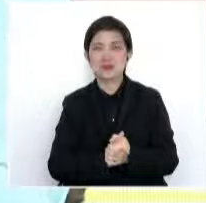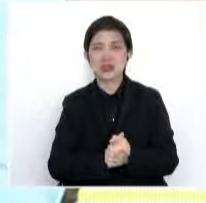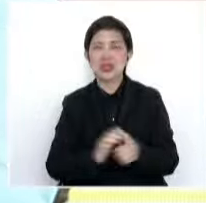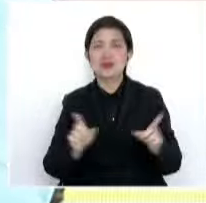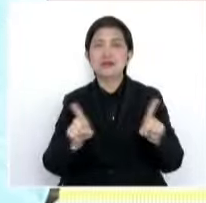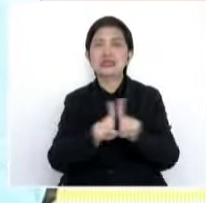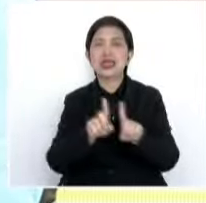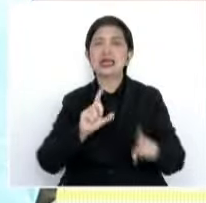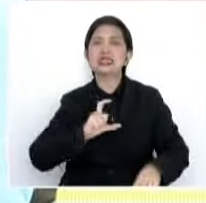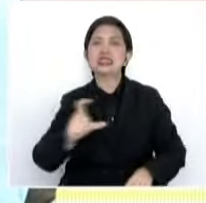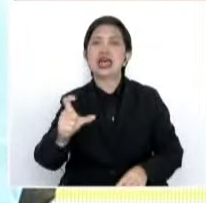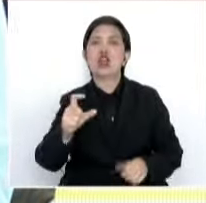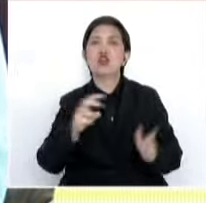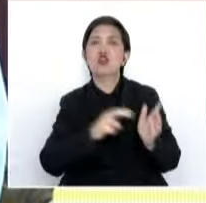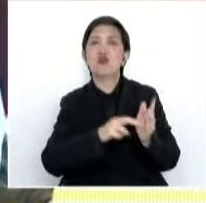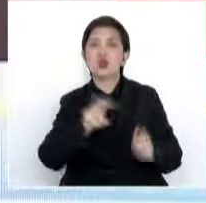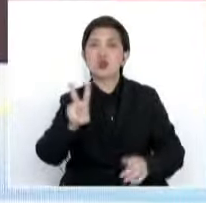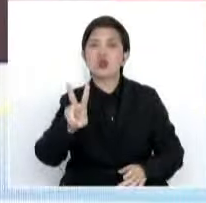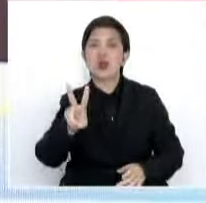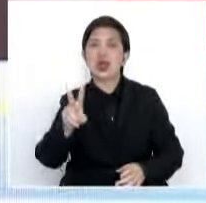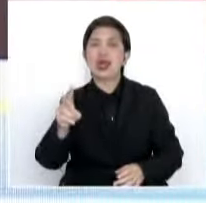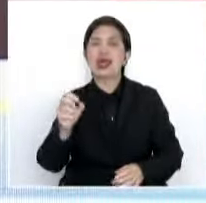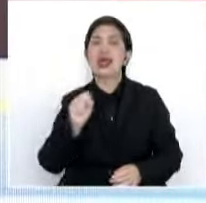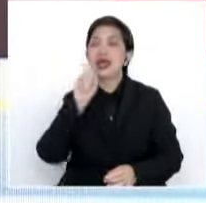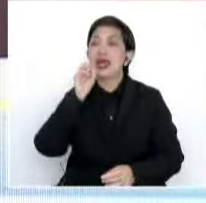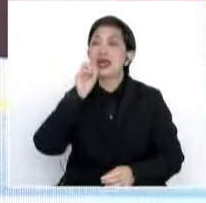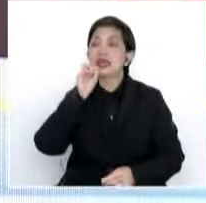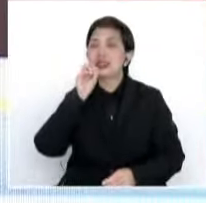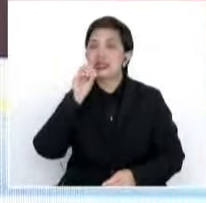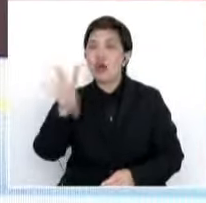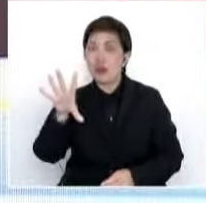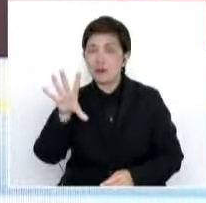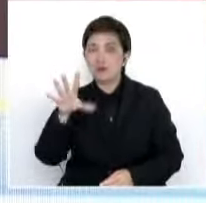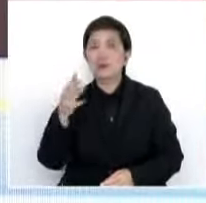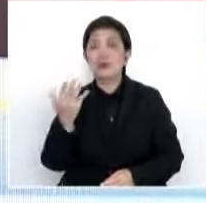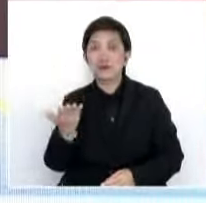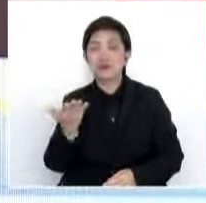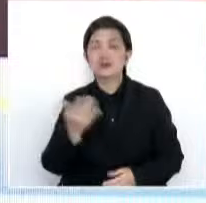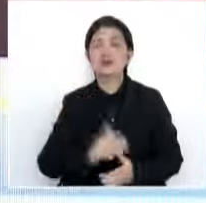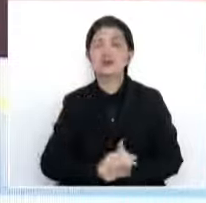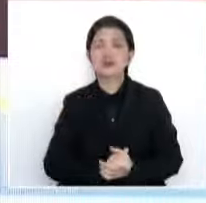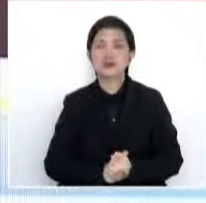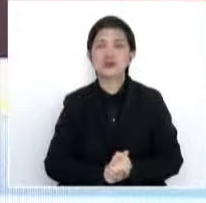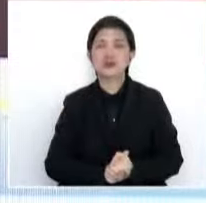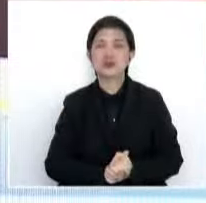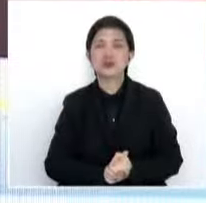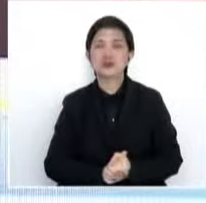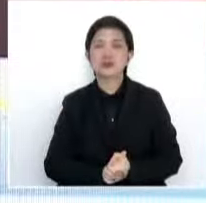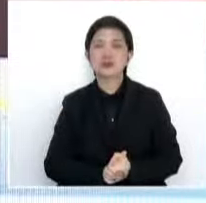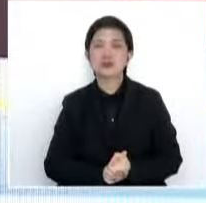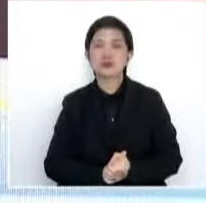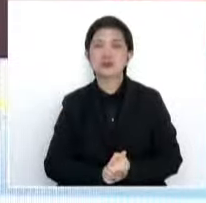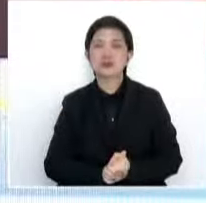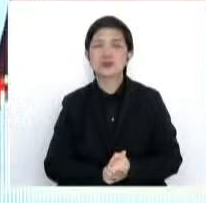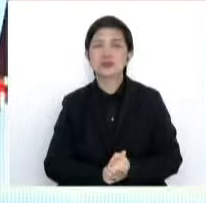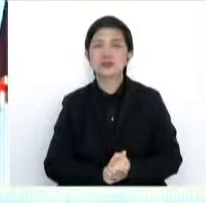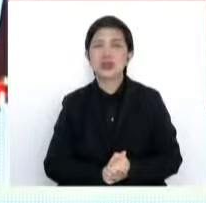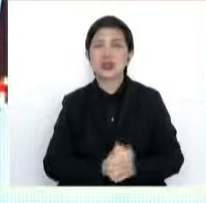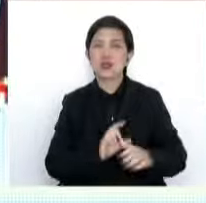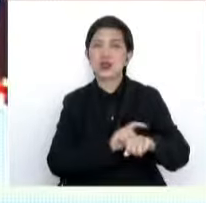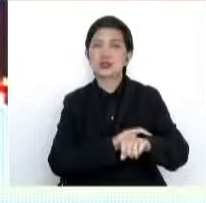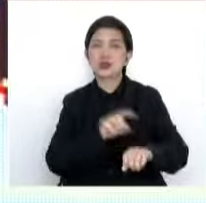paslon nomor urut untuk menjawab pertanyaan dari calon gubernur nomor urut silakan waktunya 2